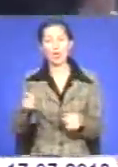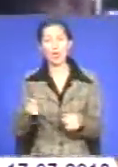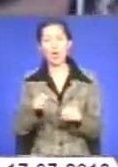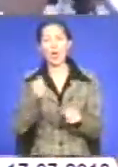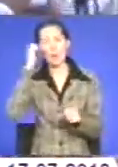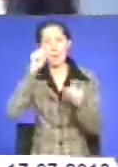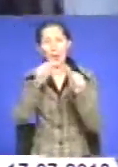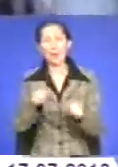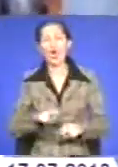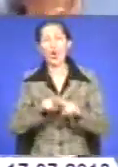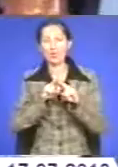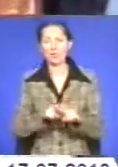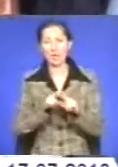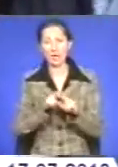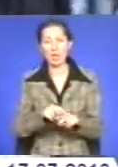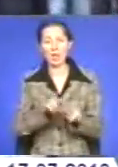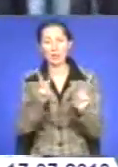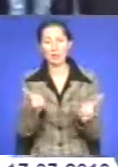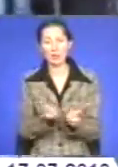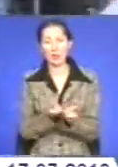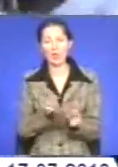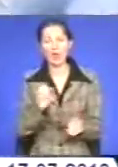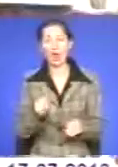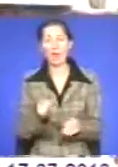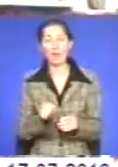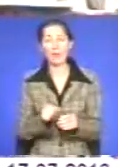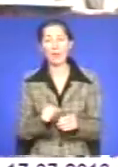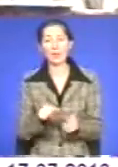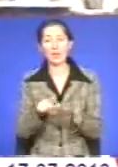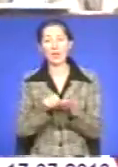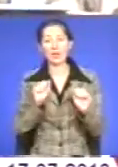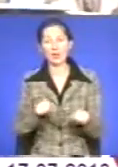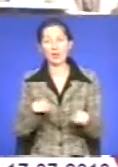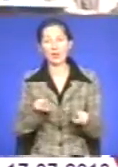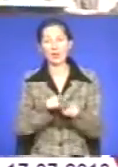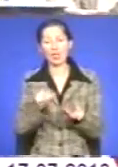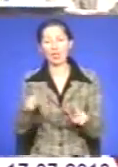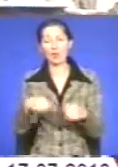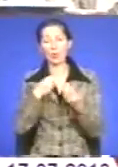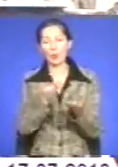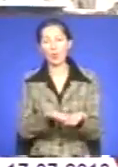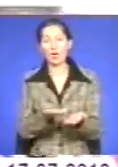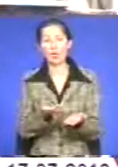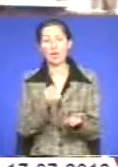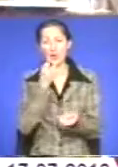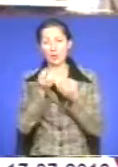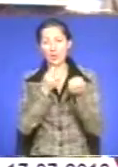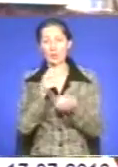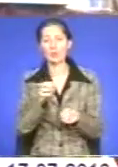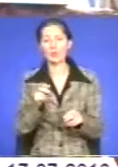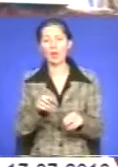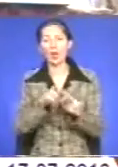а представники влади та городяни поклали до пам'ятника квіти. Освячаю пам'ятне зображення. Ми